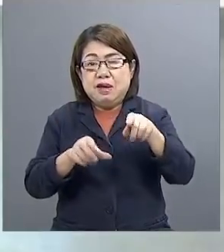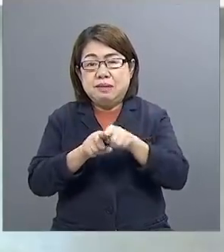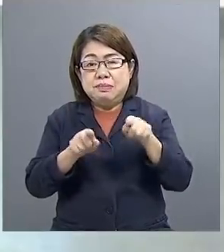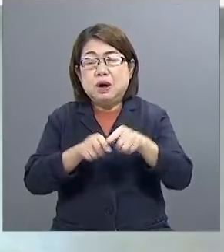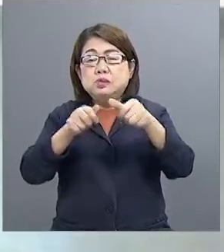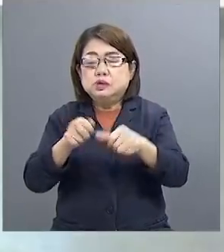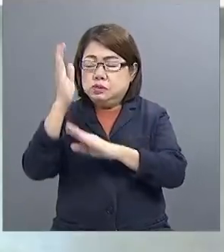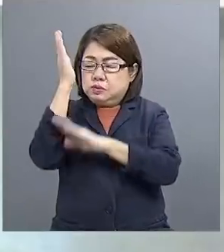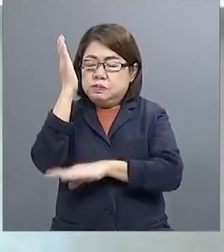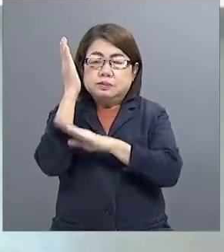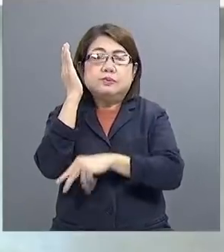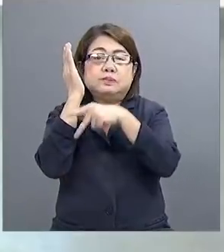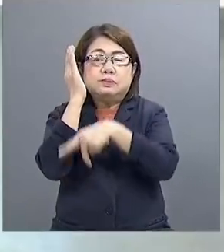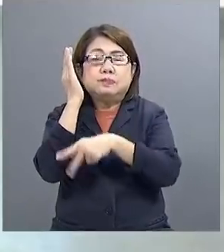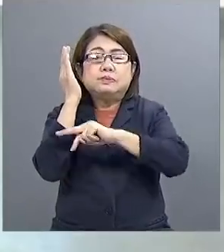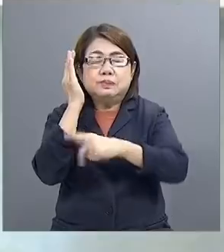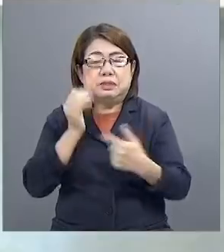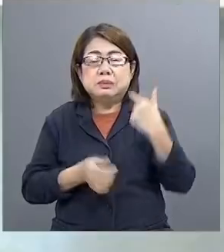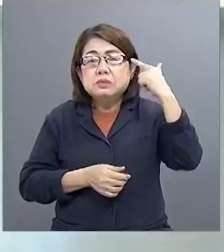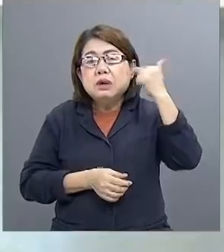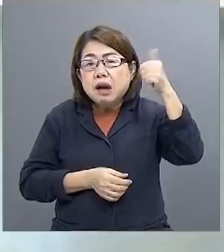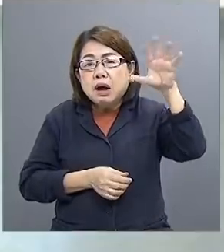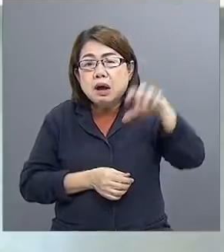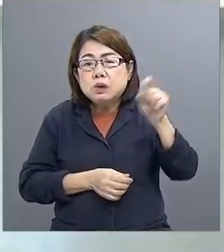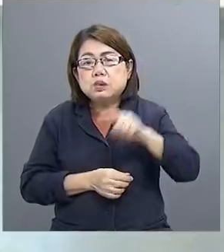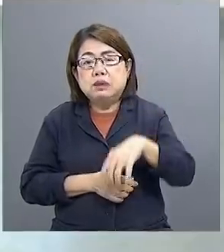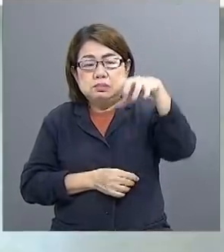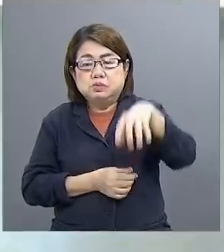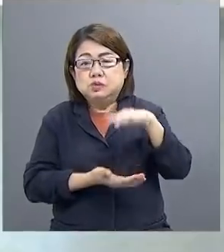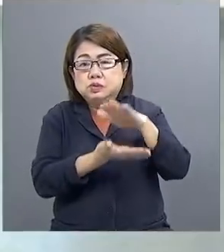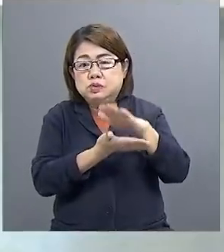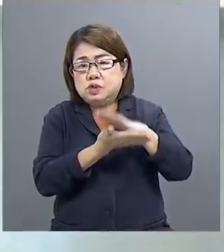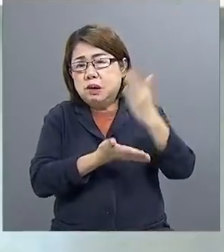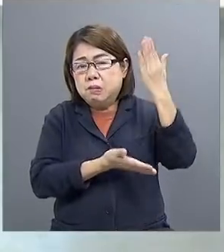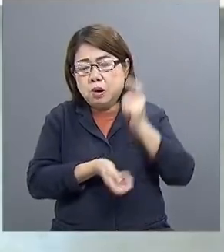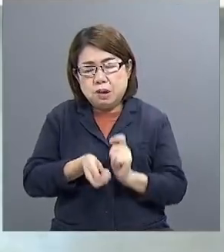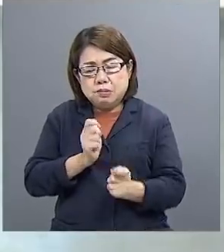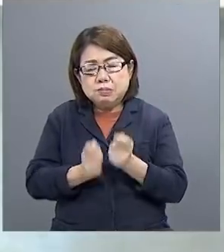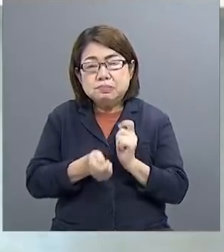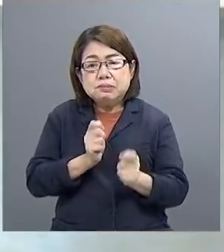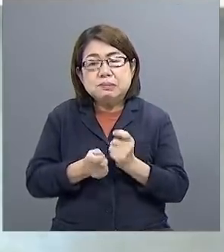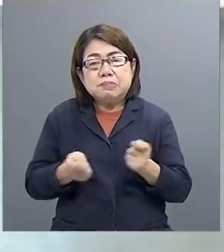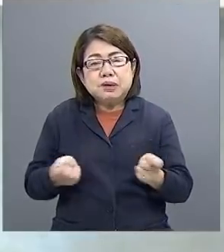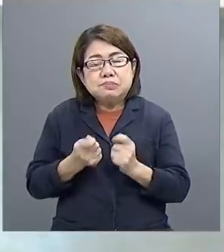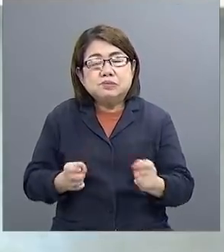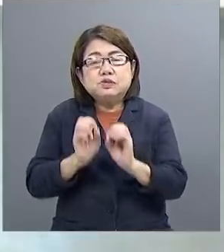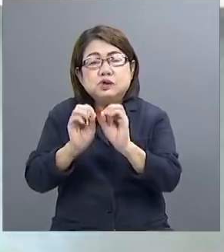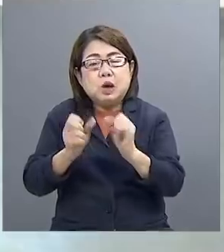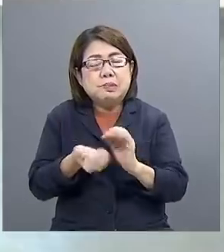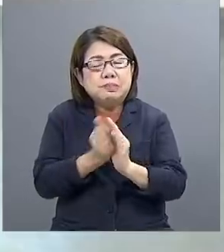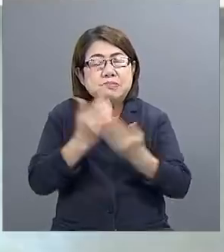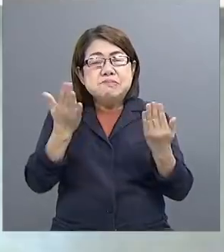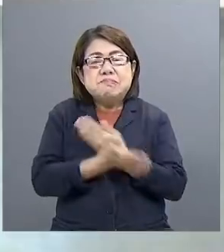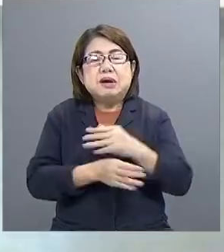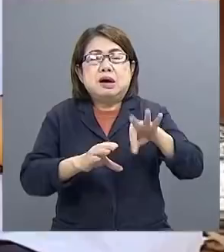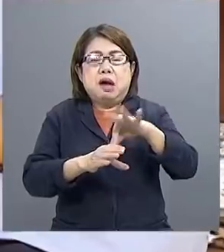ที่เราใช้เป็นไอเดียจะเป็นโรงเรียนสอนดนตรีไทยนะคะให้กลายเป็นร้านกาแฟที่มีดนตรีไทยด้วยจะเป็นอย่าง